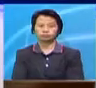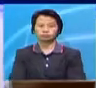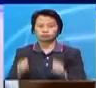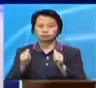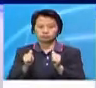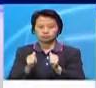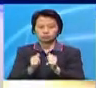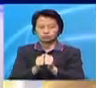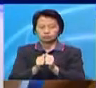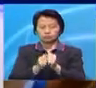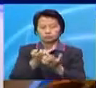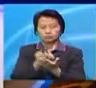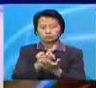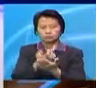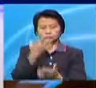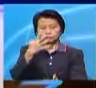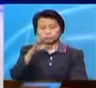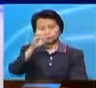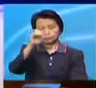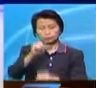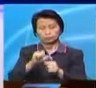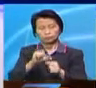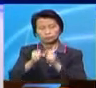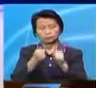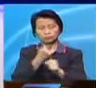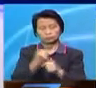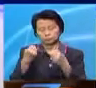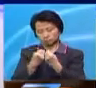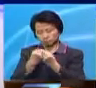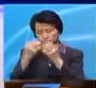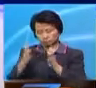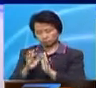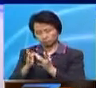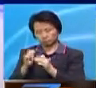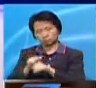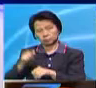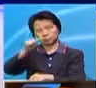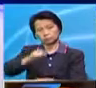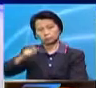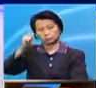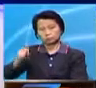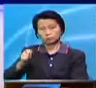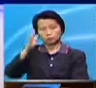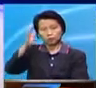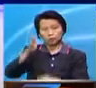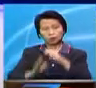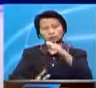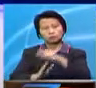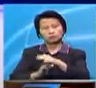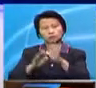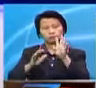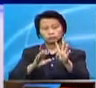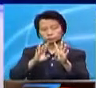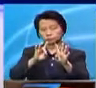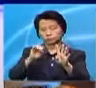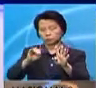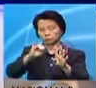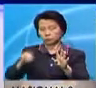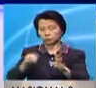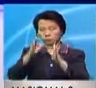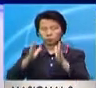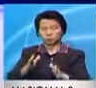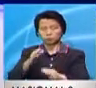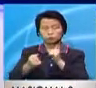Dengan kadar pertumbuhan ekonomi 14% setiap tahun, jumlah pengguna internet di rantau Asia Tenggara dijangka mencecah 480 juta